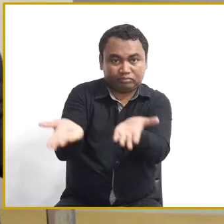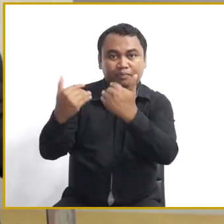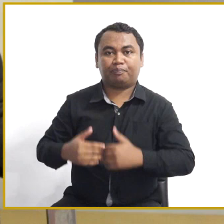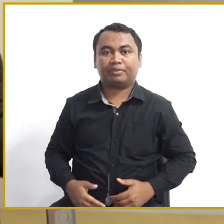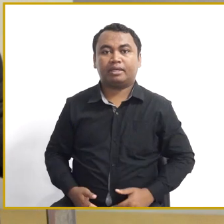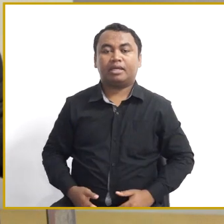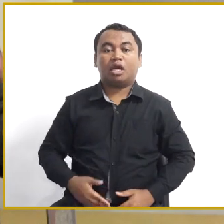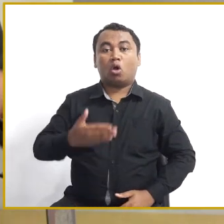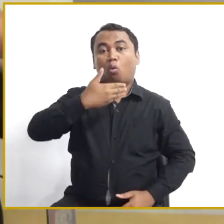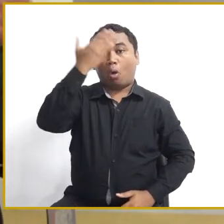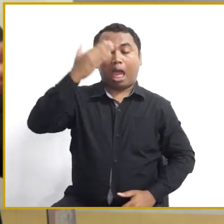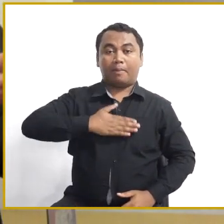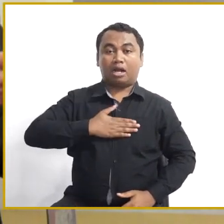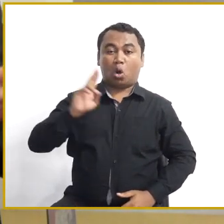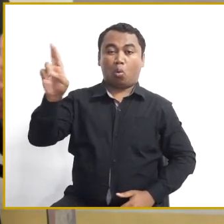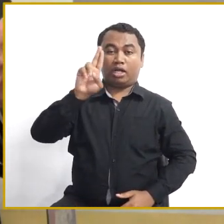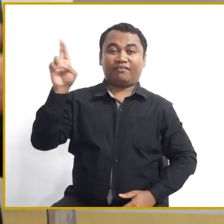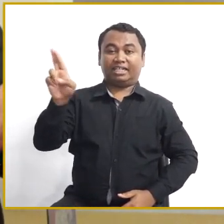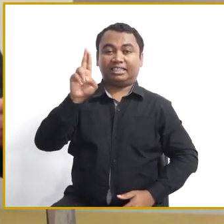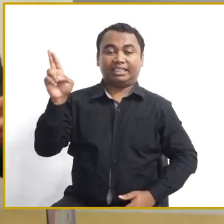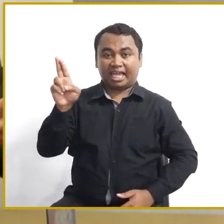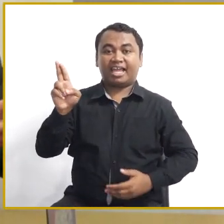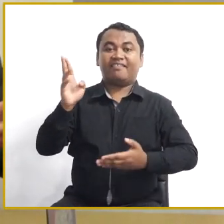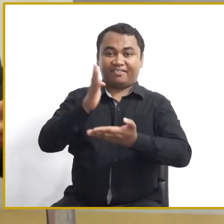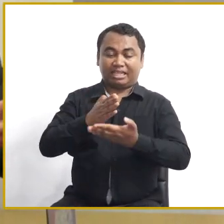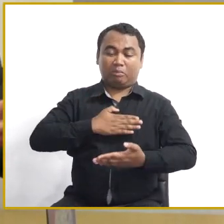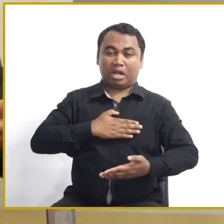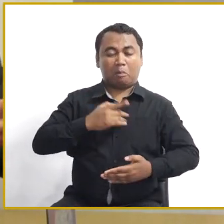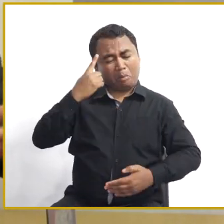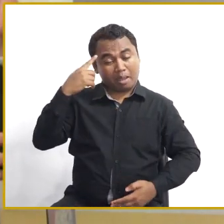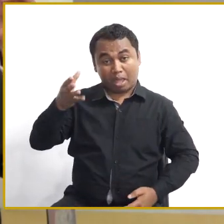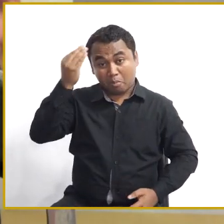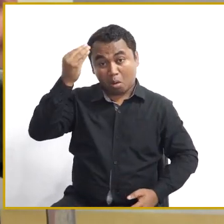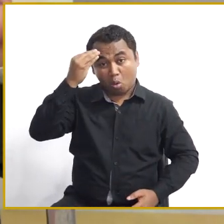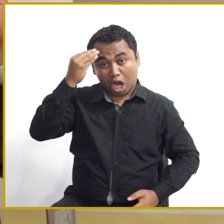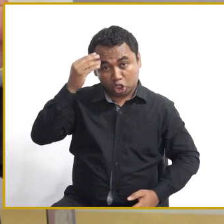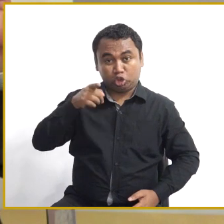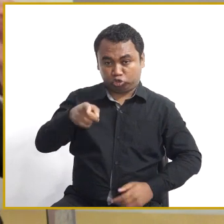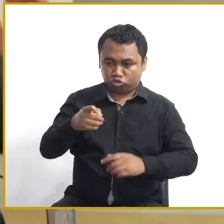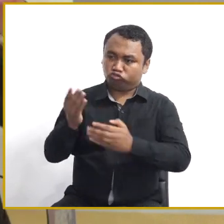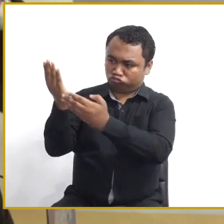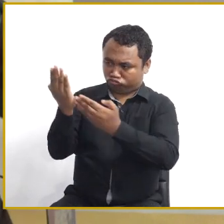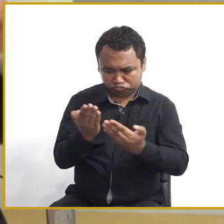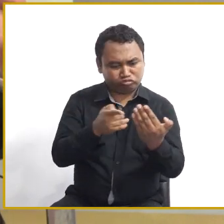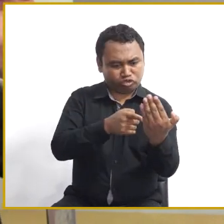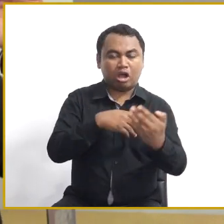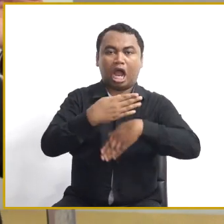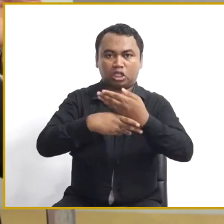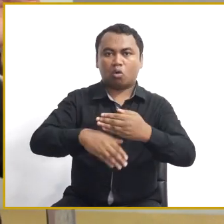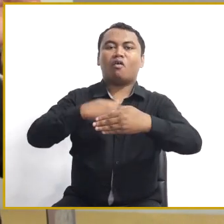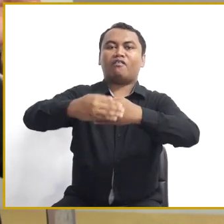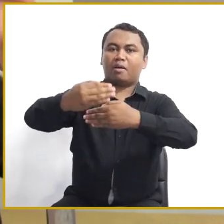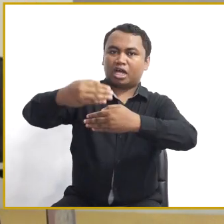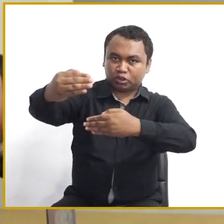amin'ny oniversité reny dia avadika ho lasa fampandrosoana. Dikan'izay zany a dia ampihena aloha zany